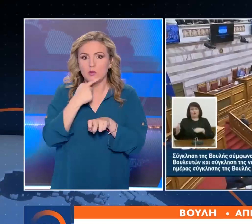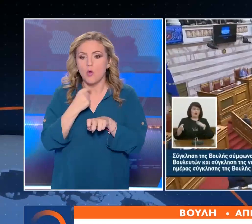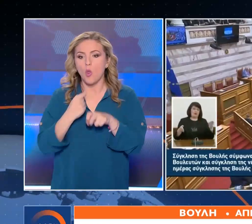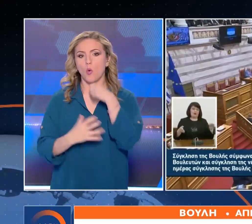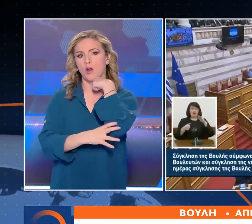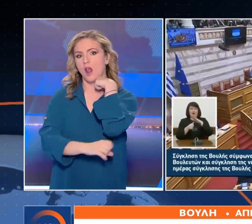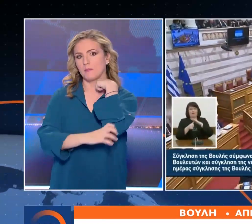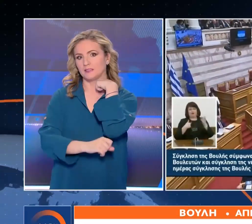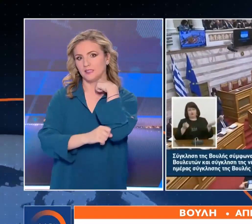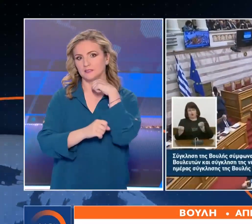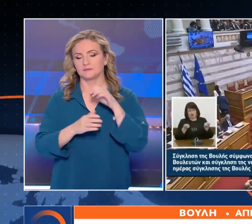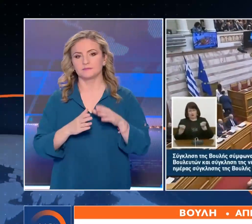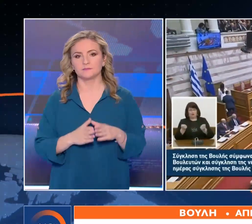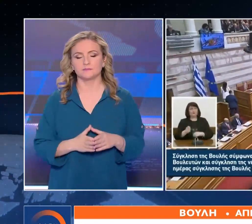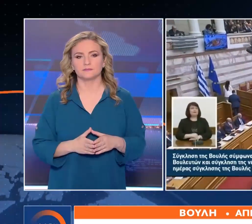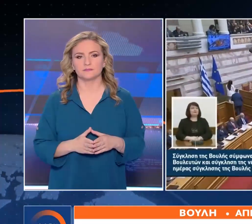Προεδρεύοντος.